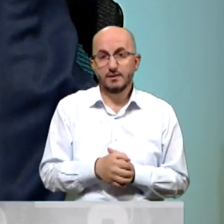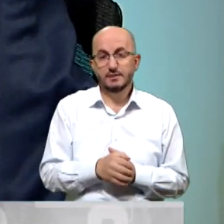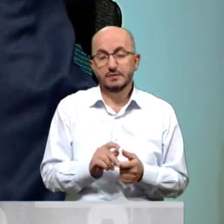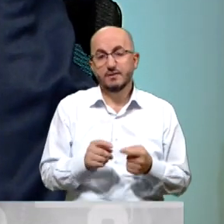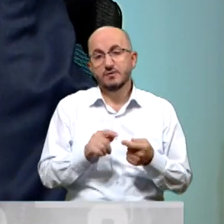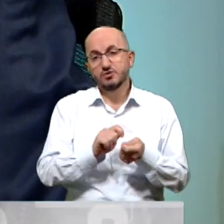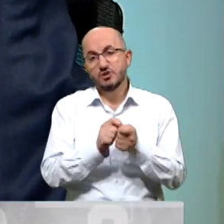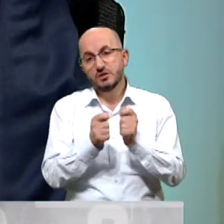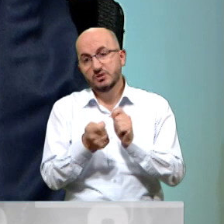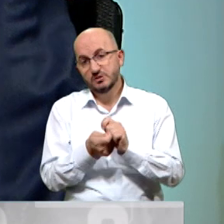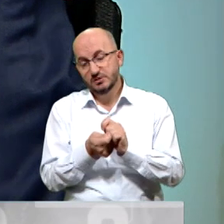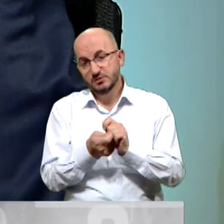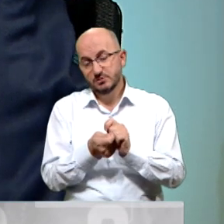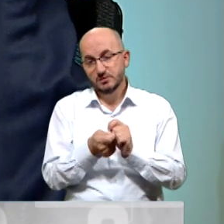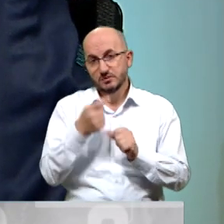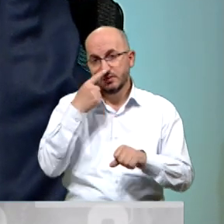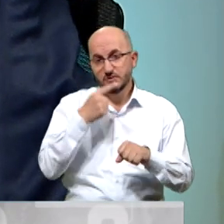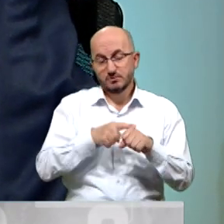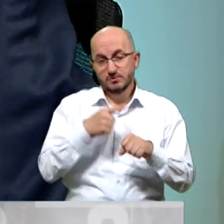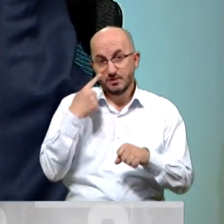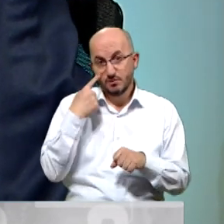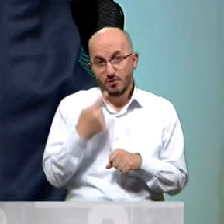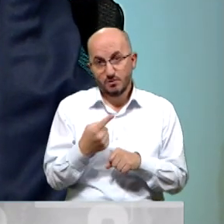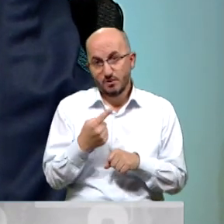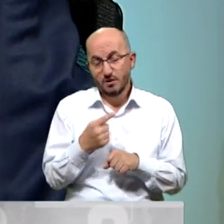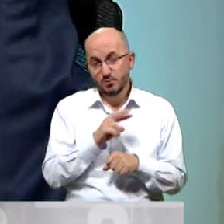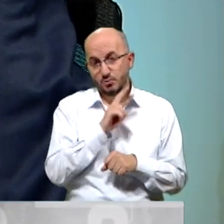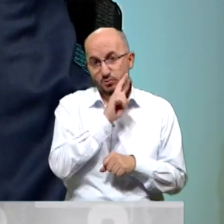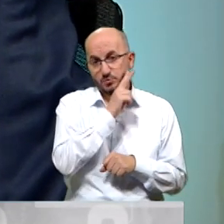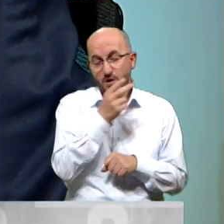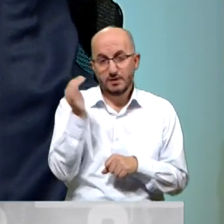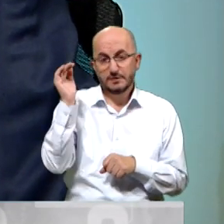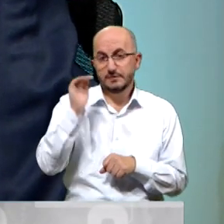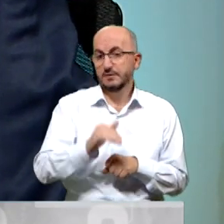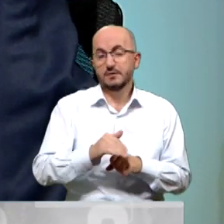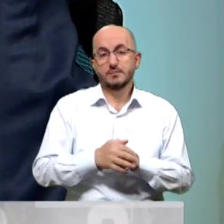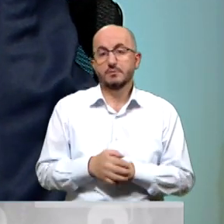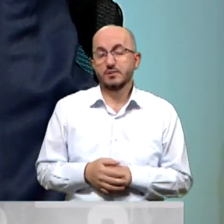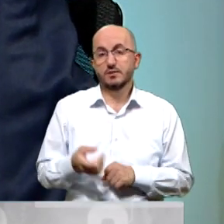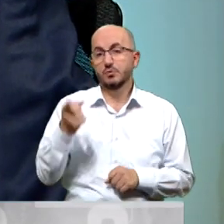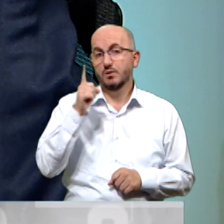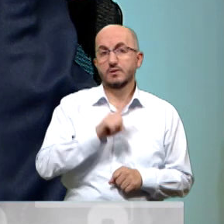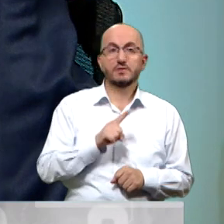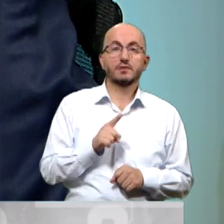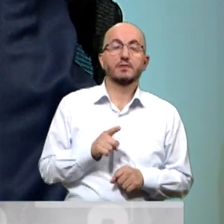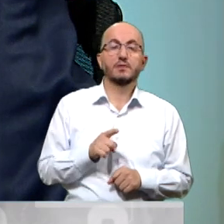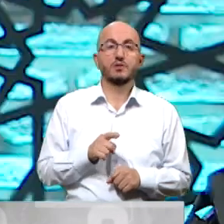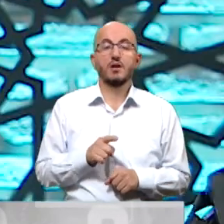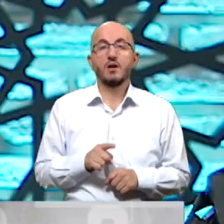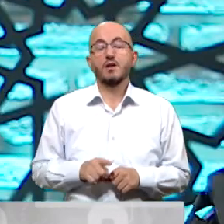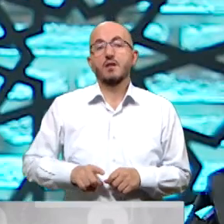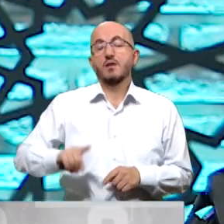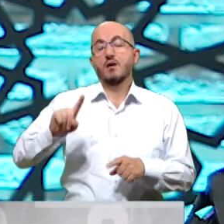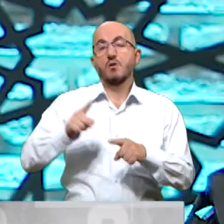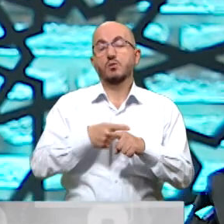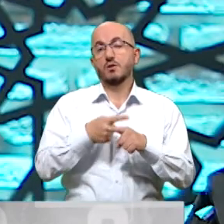değişik boyutlarda inancımıza göre günah getirebilir. Dolayısıyla Şirke kadar uzanan